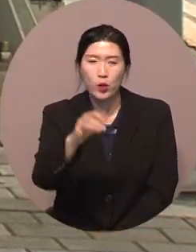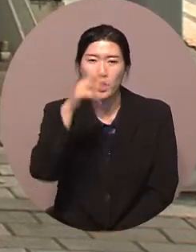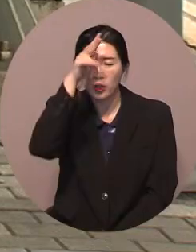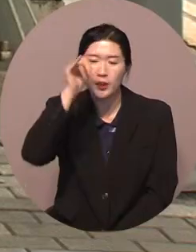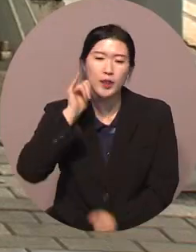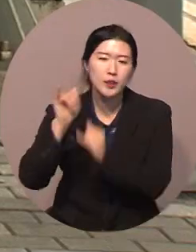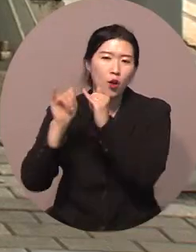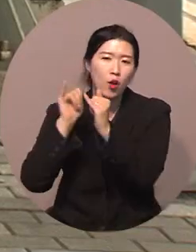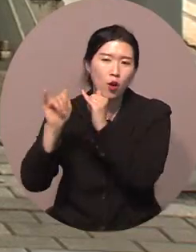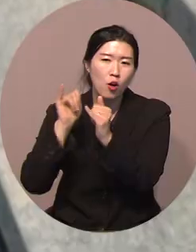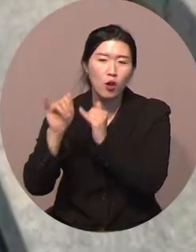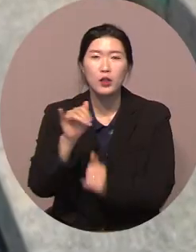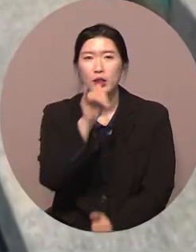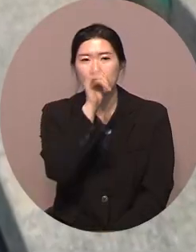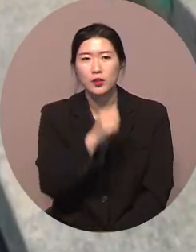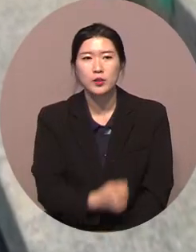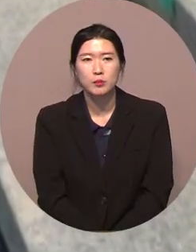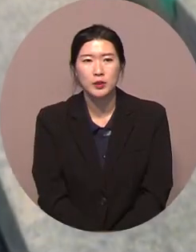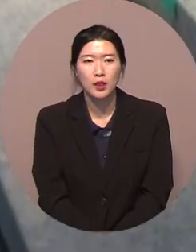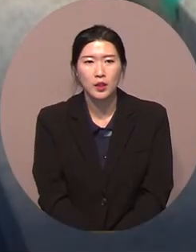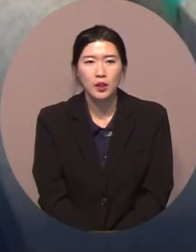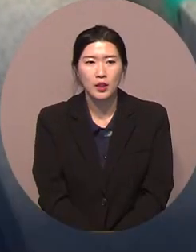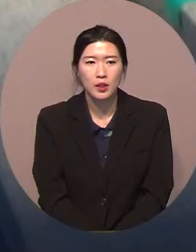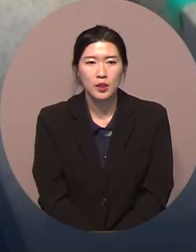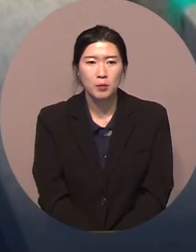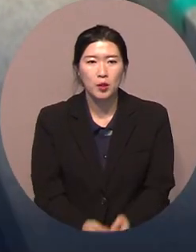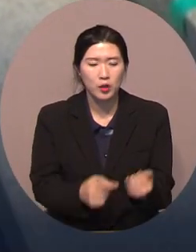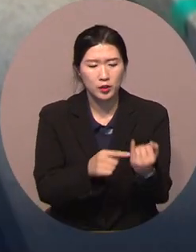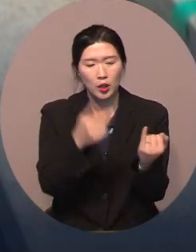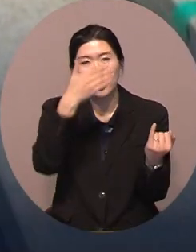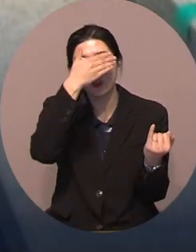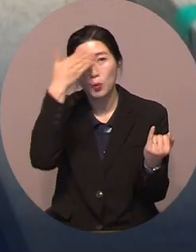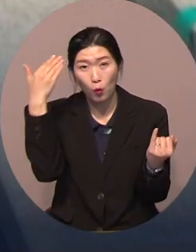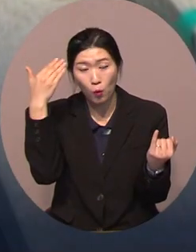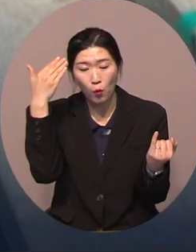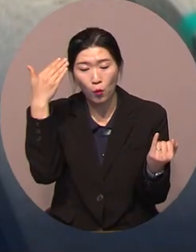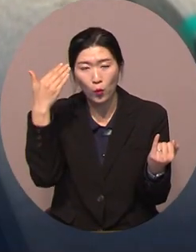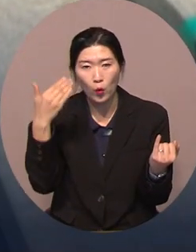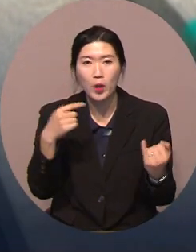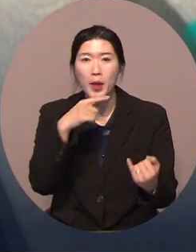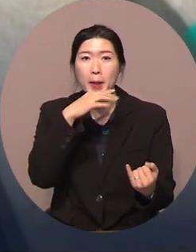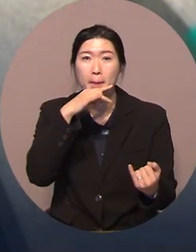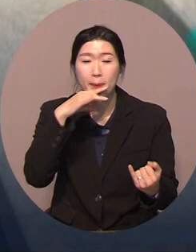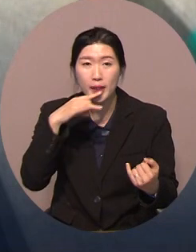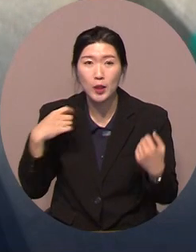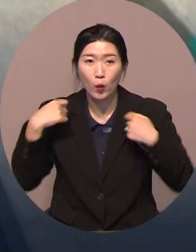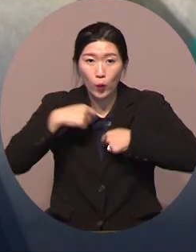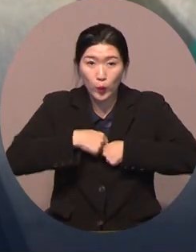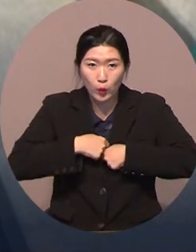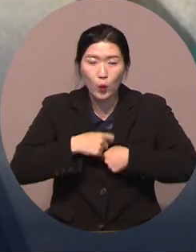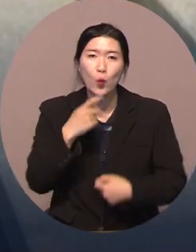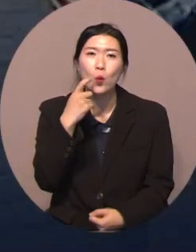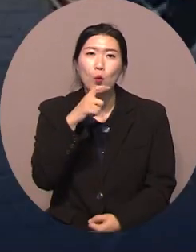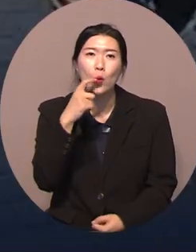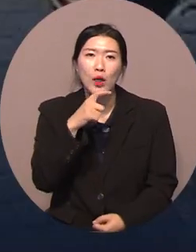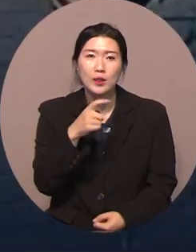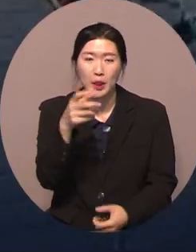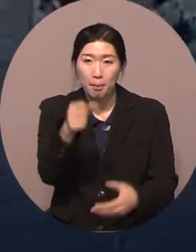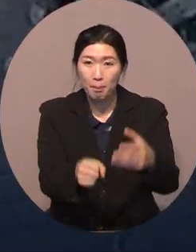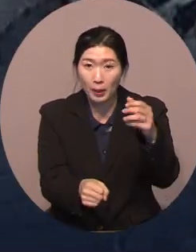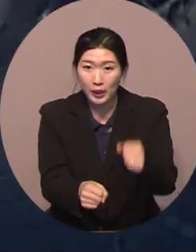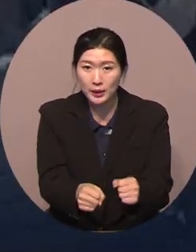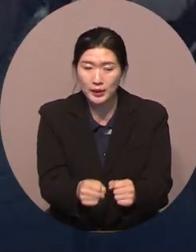현장에까지 동참한 겁니다. 젊은 여성으로 추정되고 인상착의는 분홍색 상의에 미색